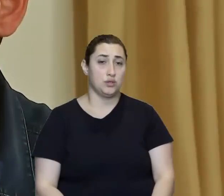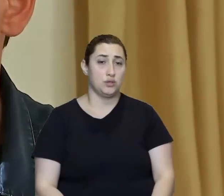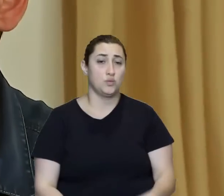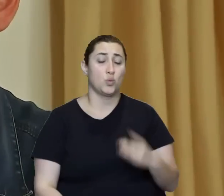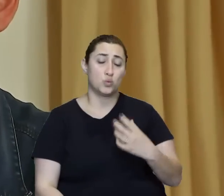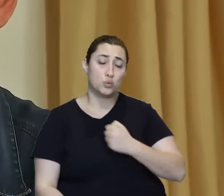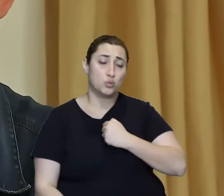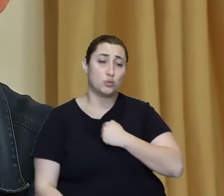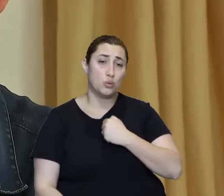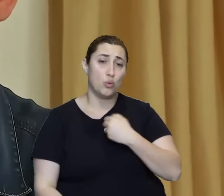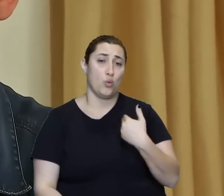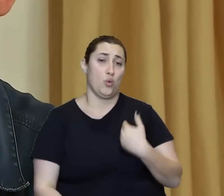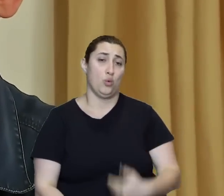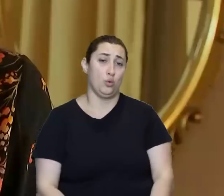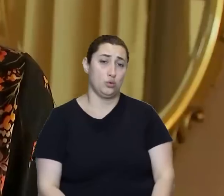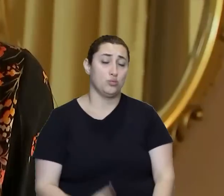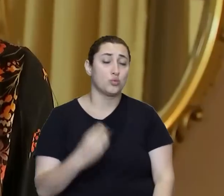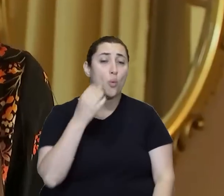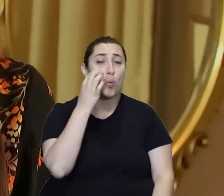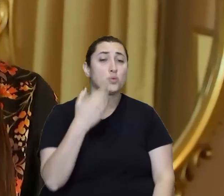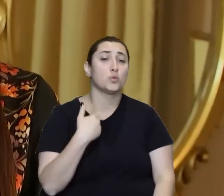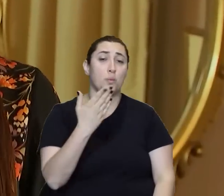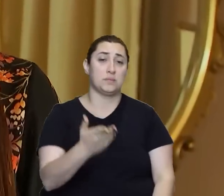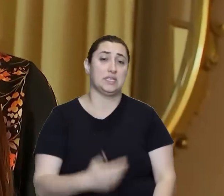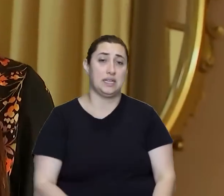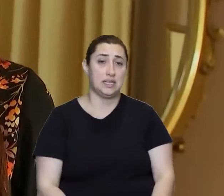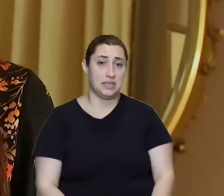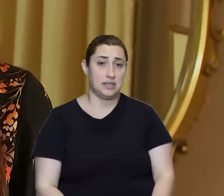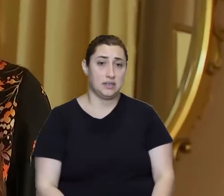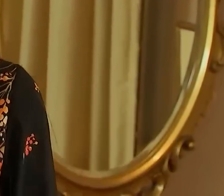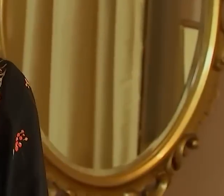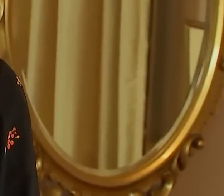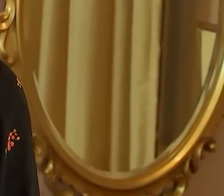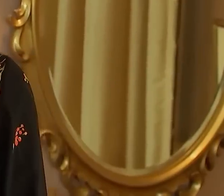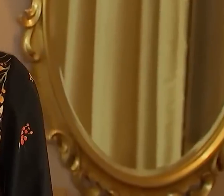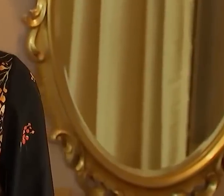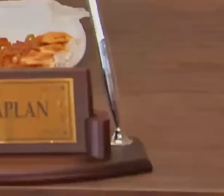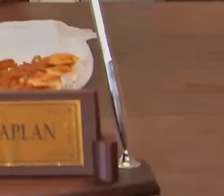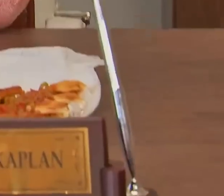Nasıl üzülüyorum bir bilsen. Çok özlüyorum oğlum seni ben.